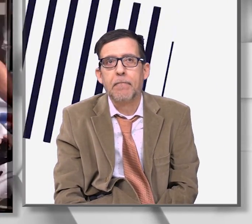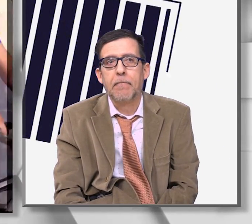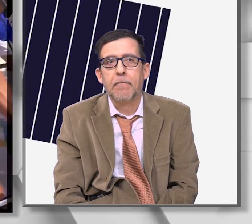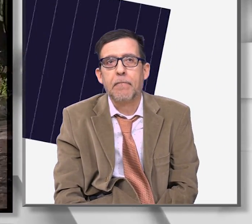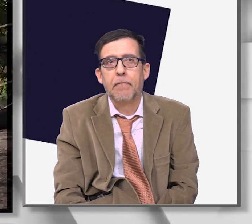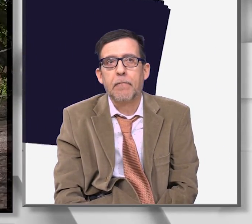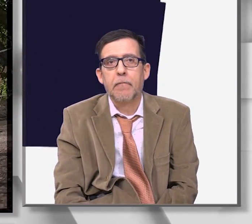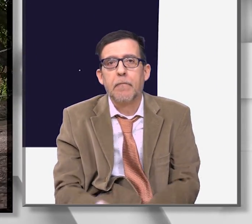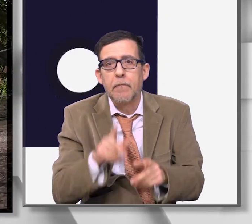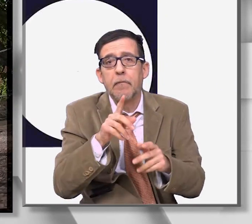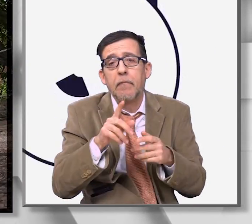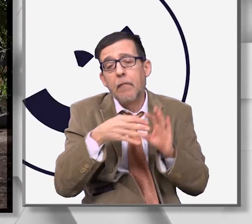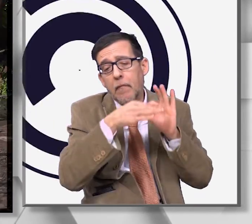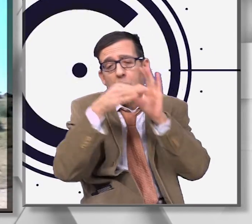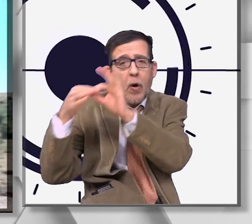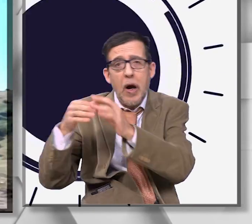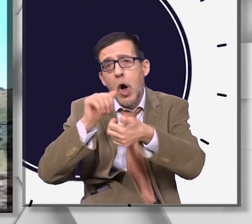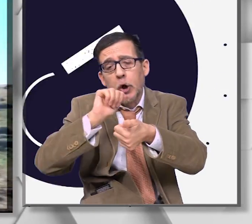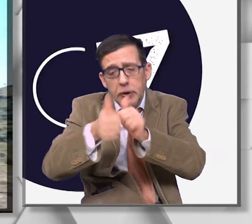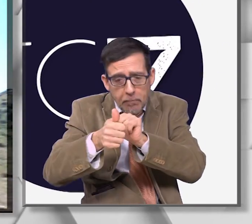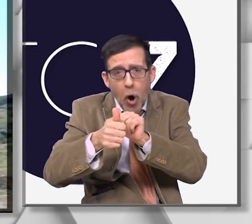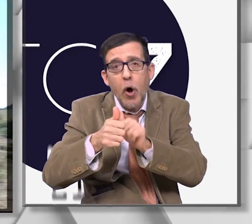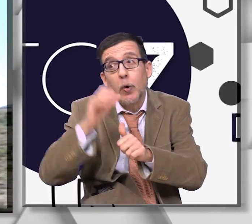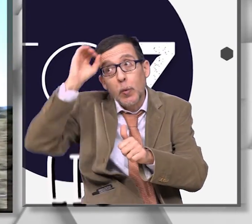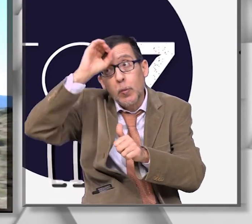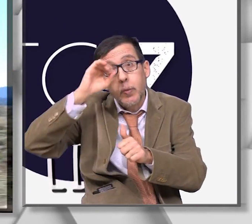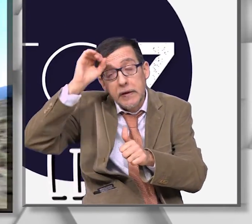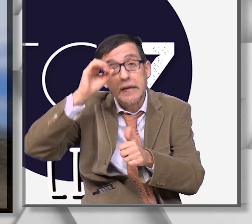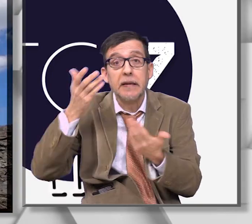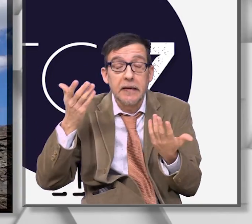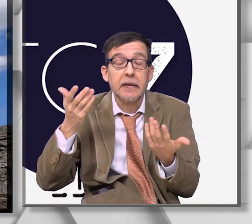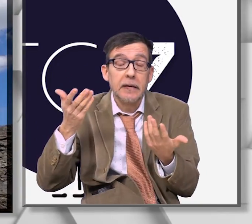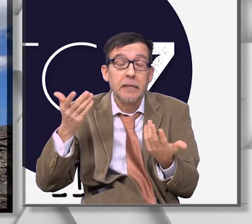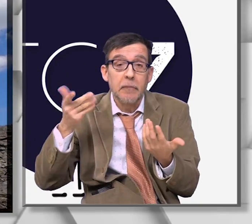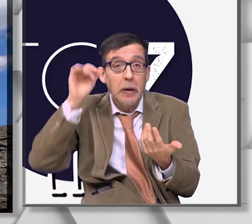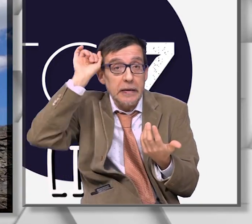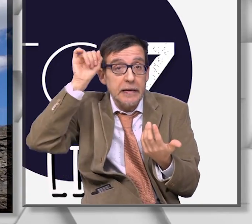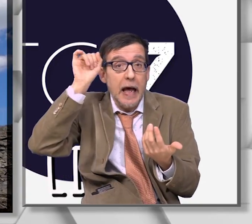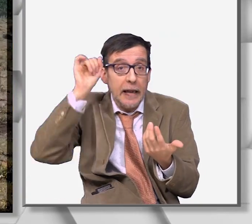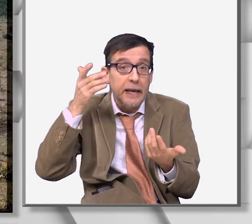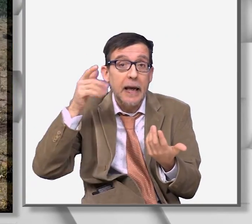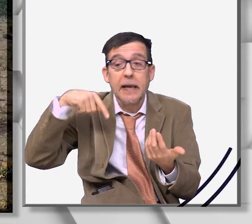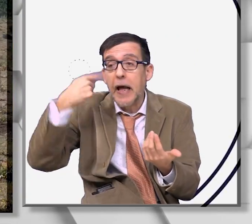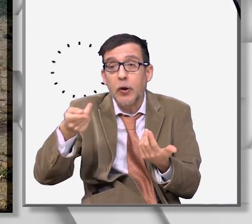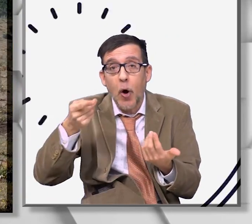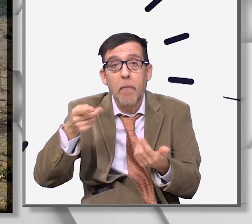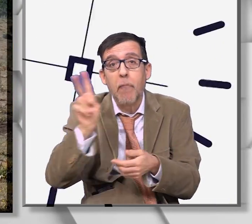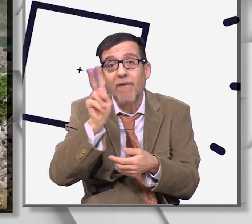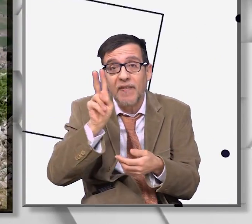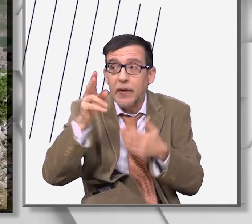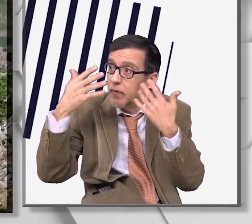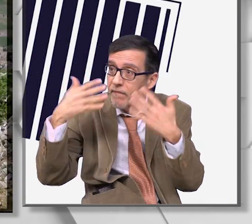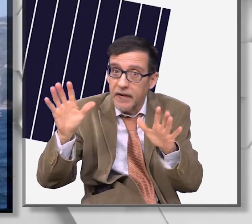con lui a dello sport il turismo è uno degli obiettivi che si pone nella sardegna per il dopo pandemia e